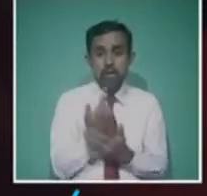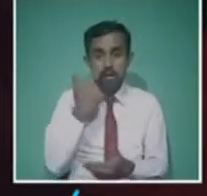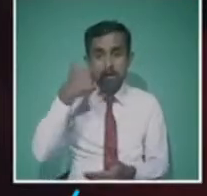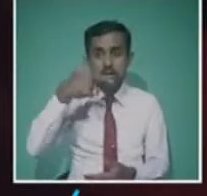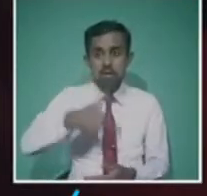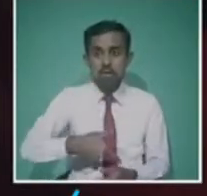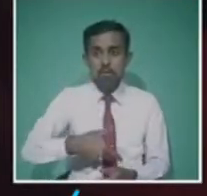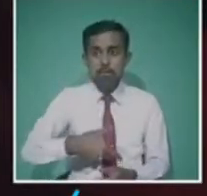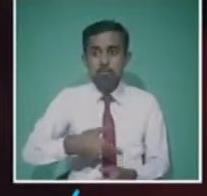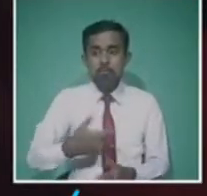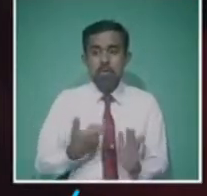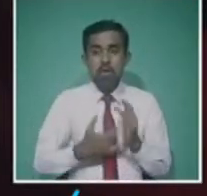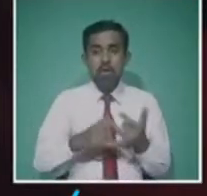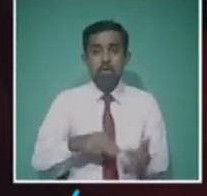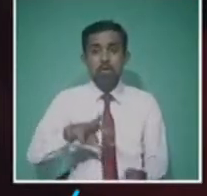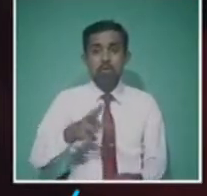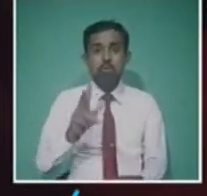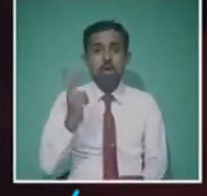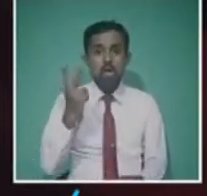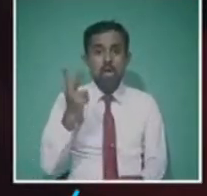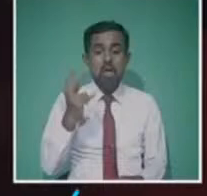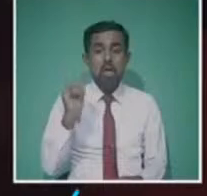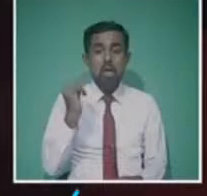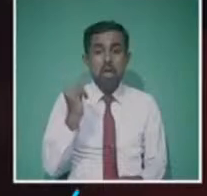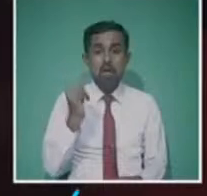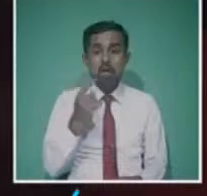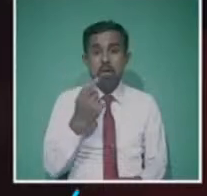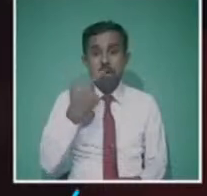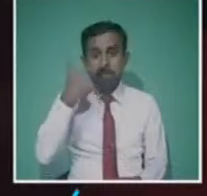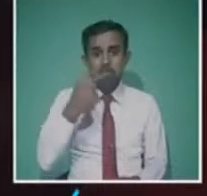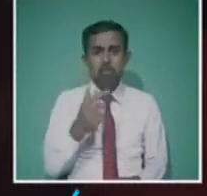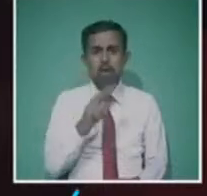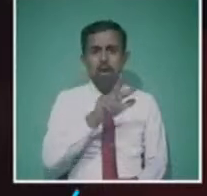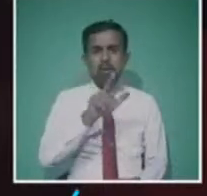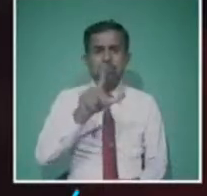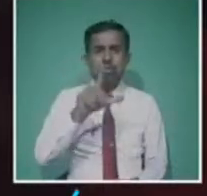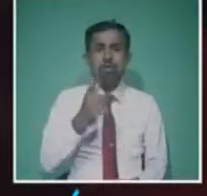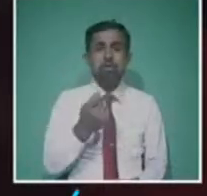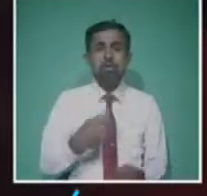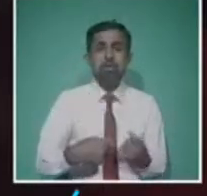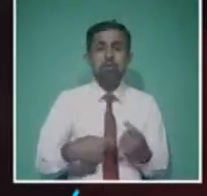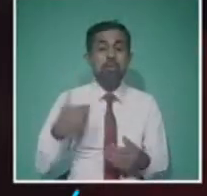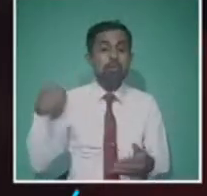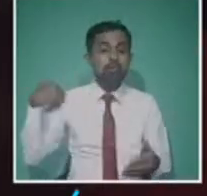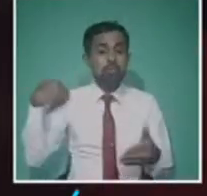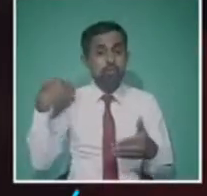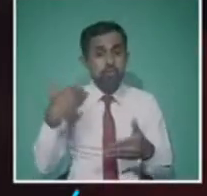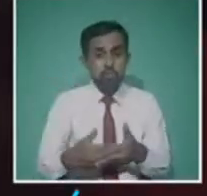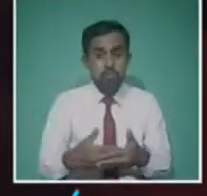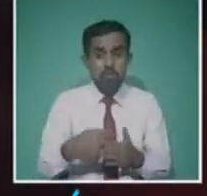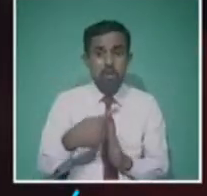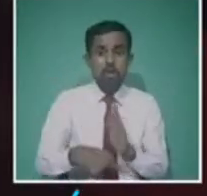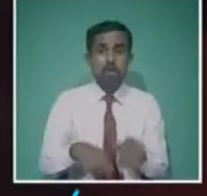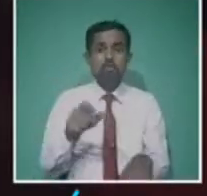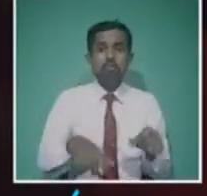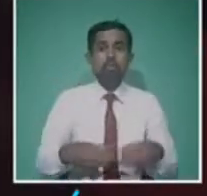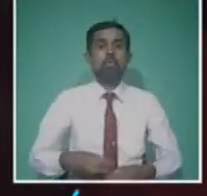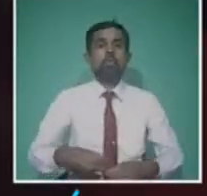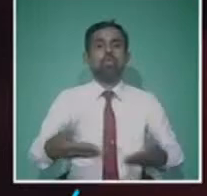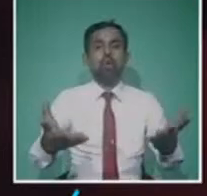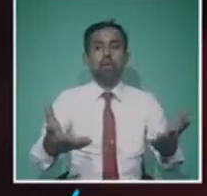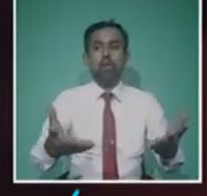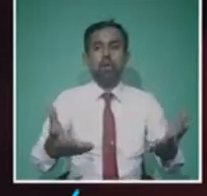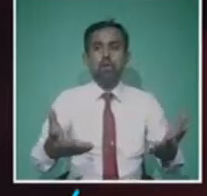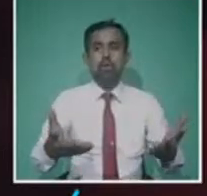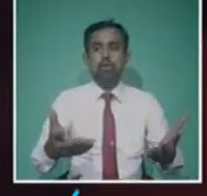මේ විශේෂයෙන්ම රුපියල් 360ක් පමණ වැය වෙන භූමි තෙල් රුපියල් 87ක පමණ මුදලකට දීර්ඝ කාලයක් තිස්සේ මේ රටේ ජනතාවට ලබා දෙන්න කටයුතු